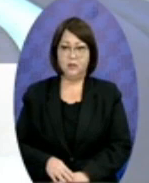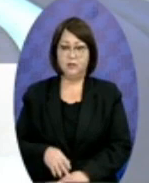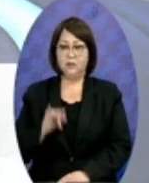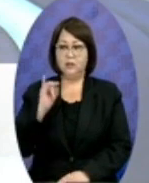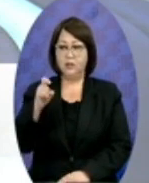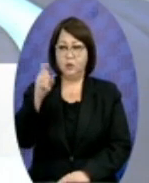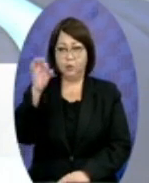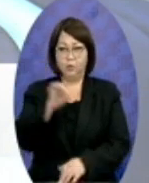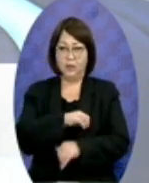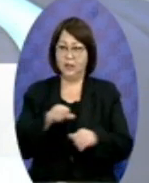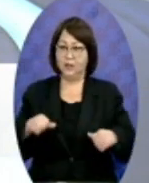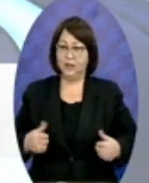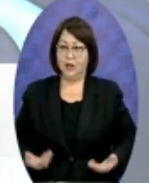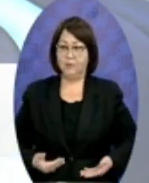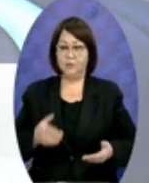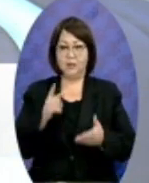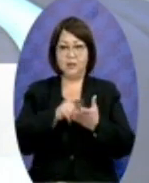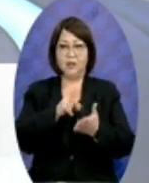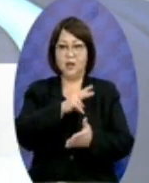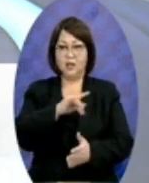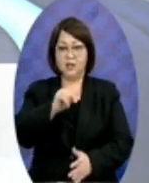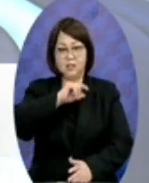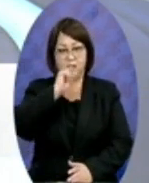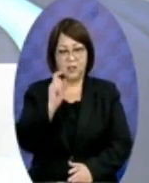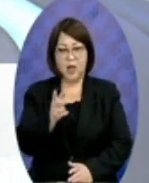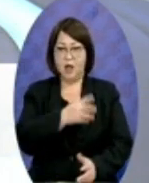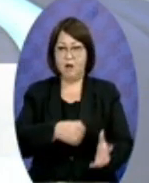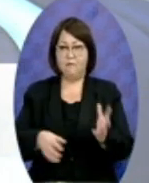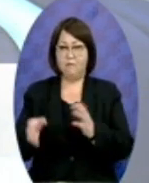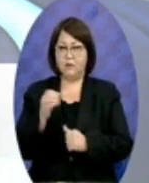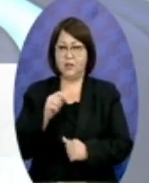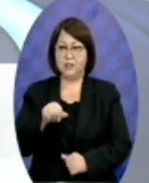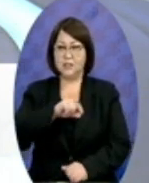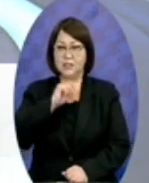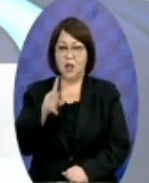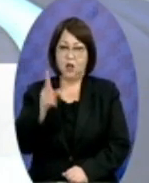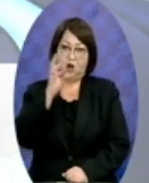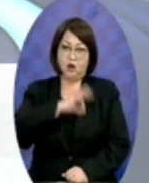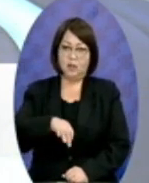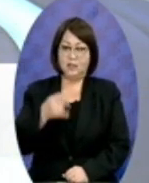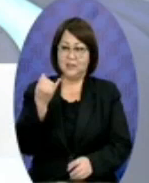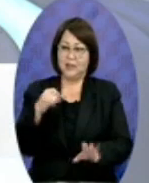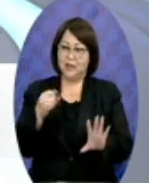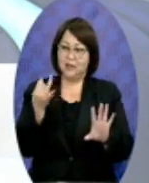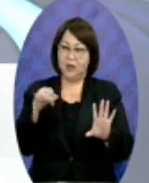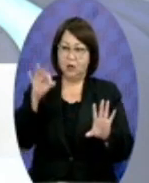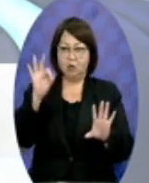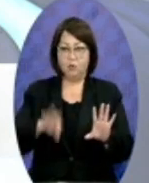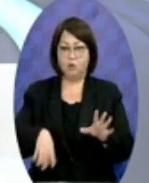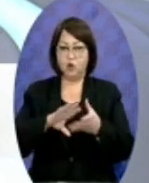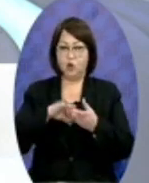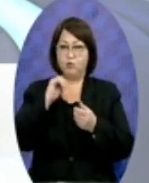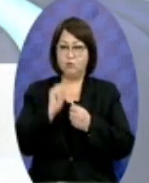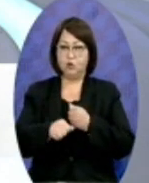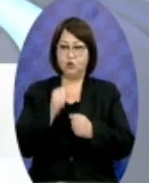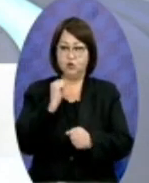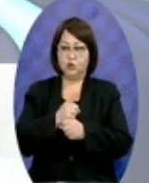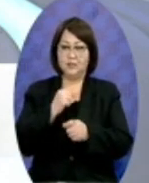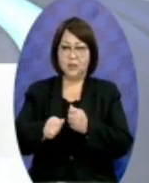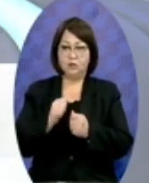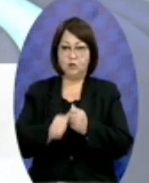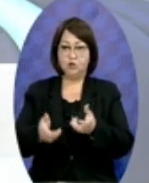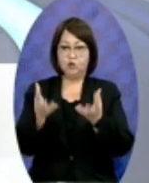зээлтэй хэрэглээний зээлтэй байдаг. За тэр дундаа хэрэглээний зээлийнхээ одоо орлогынхоо 60-70 орчим хувийг төлбөртөн зарцуулж байна гэсэн юм тоо